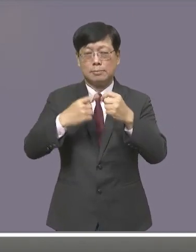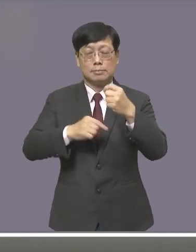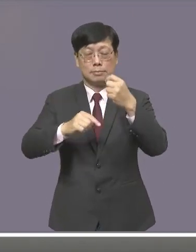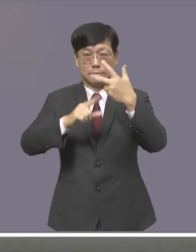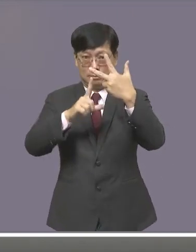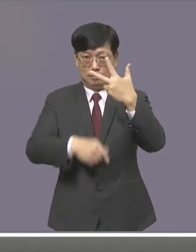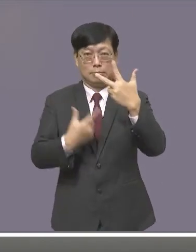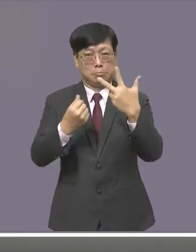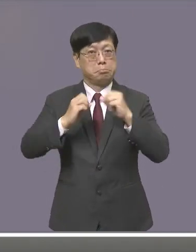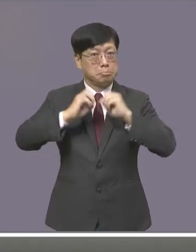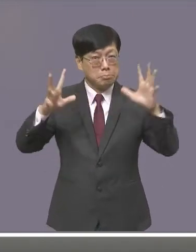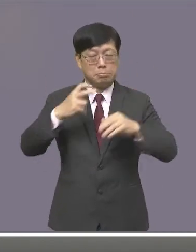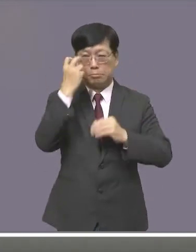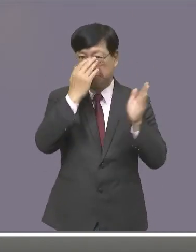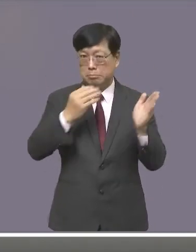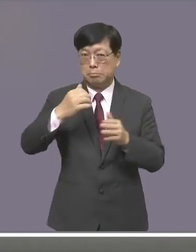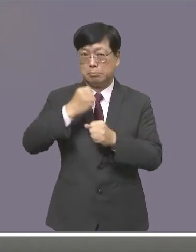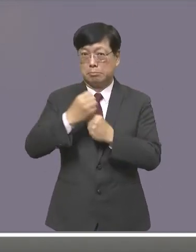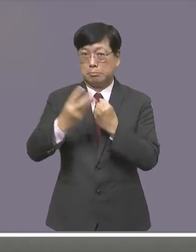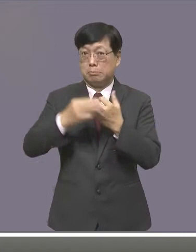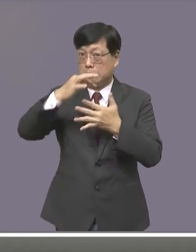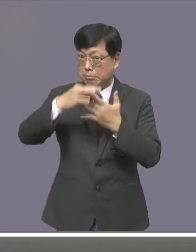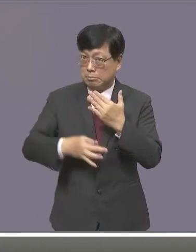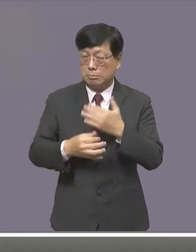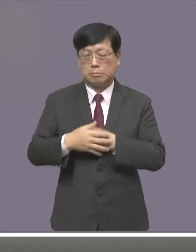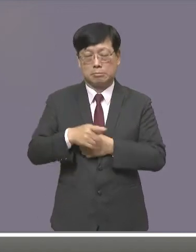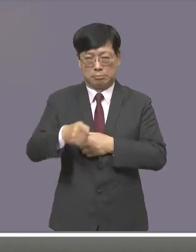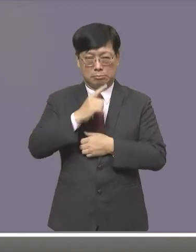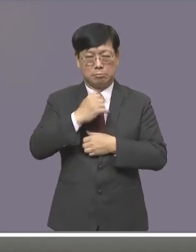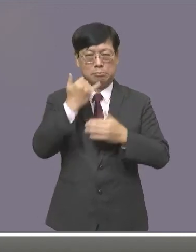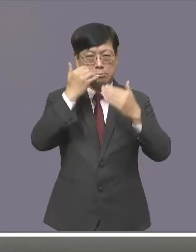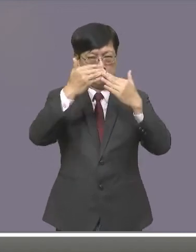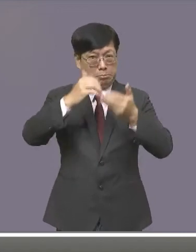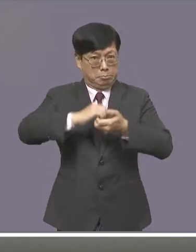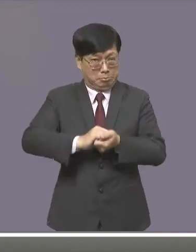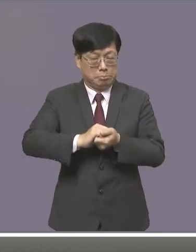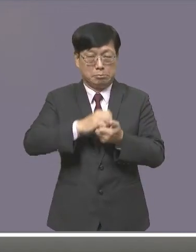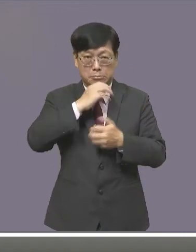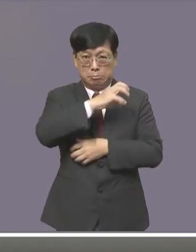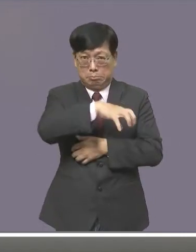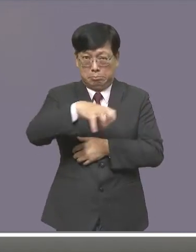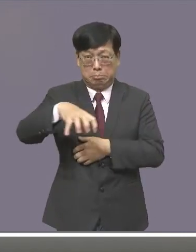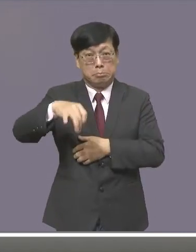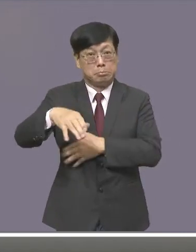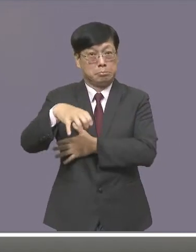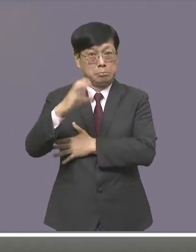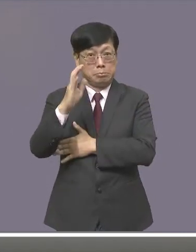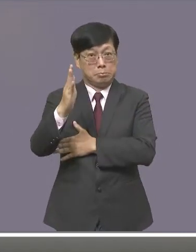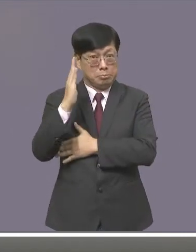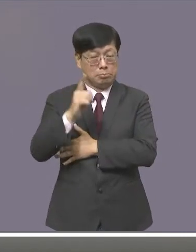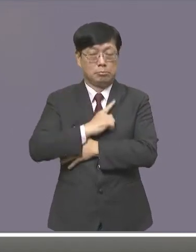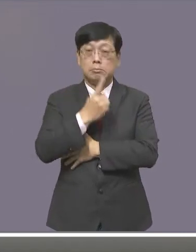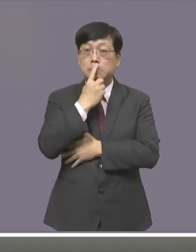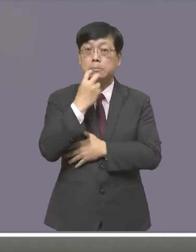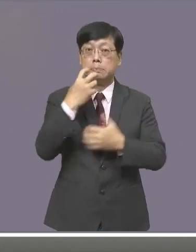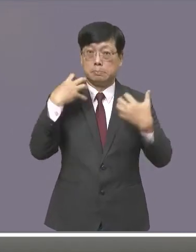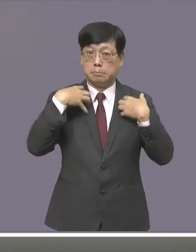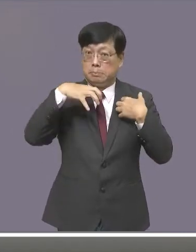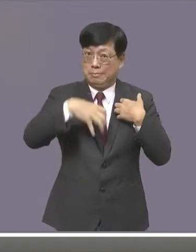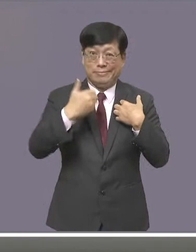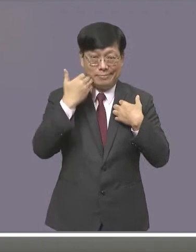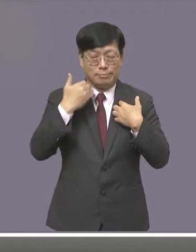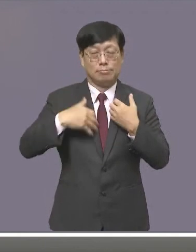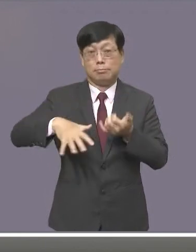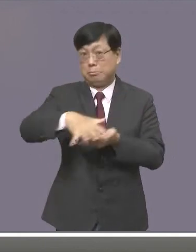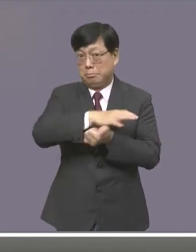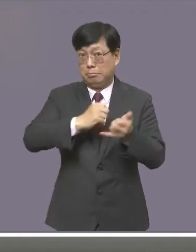布了相关的管理作为要点，确认的这一个整个的各县市政府的桥梁的督导的中央主管部会，全